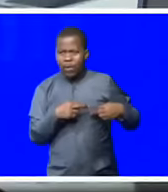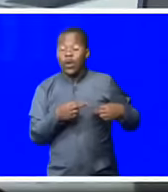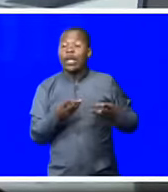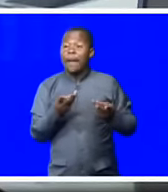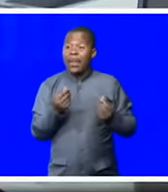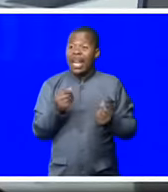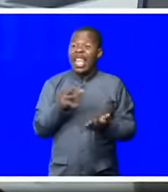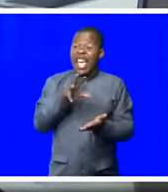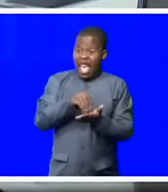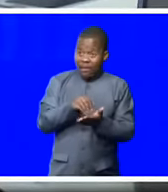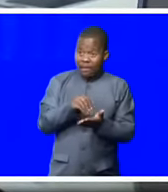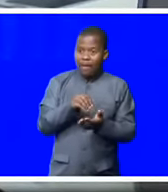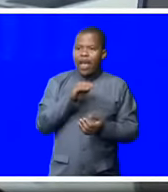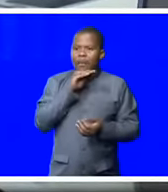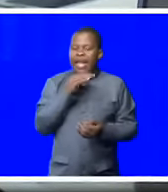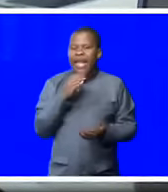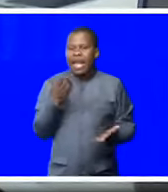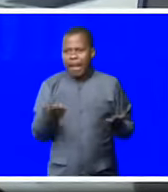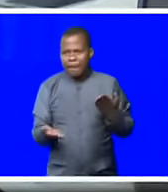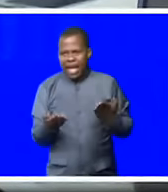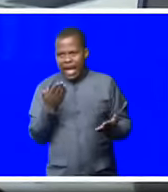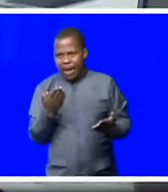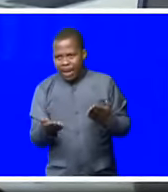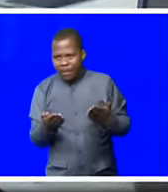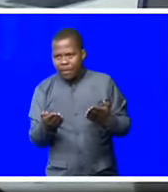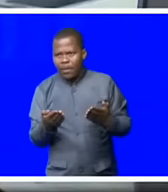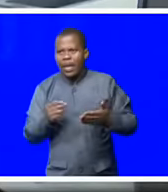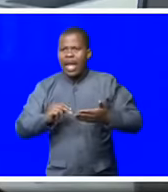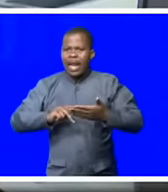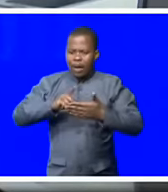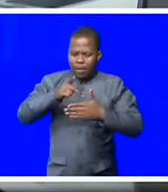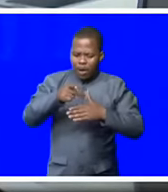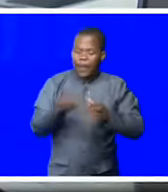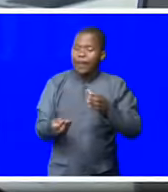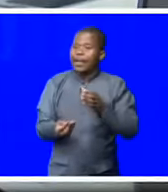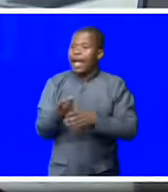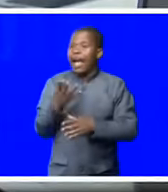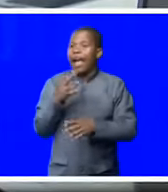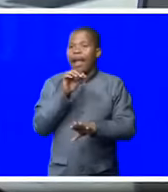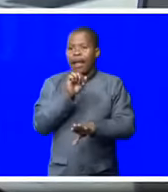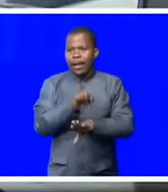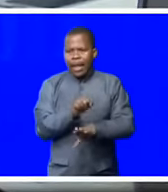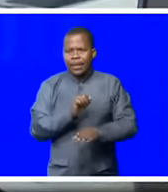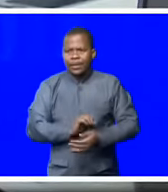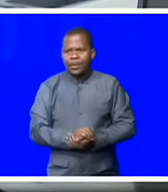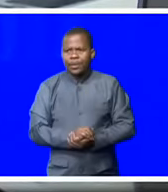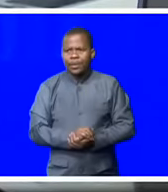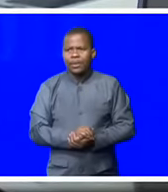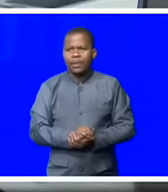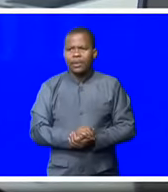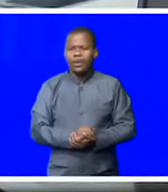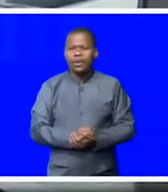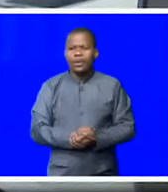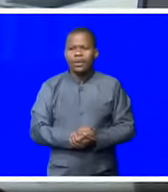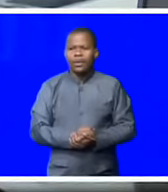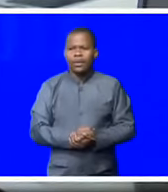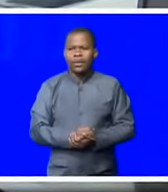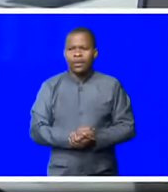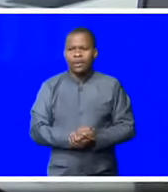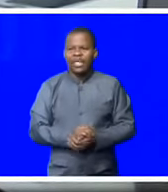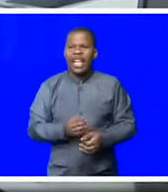lengako besingakwadi lokuthi vele sifukule kahle lo msebenzi uhambe bese siyachubeka ke